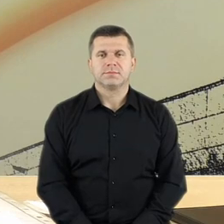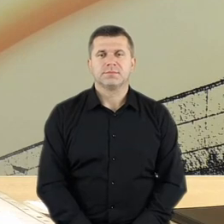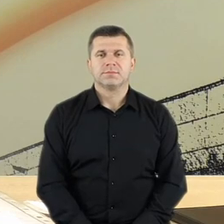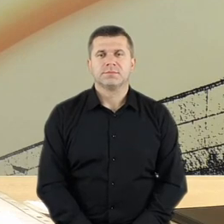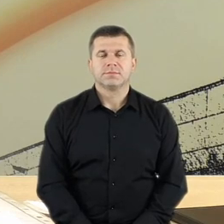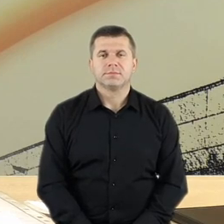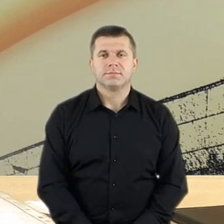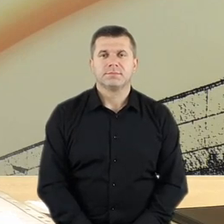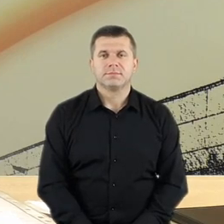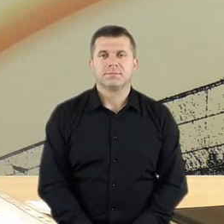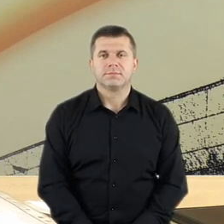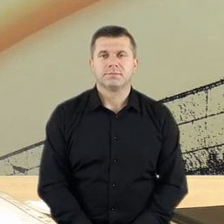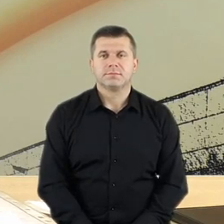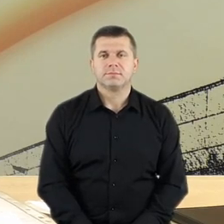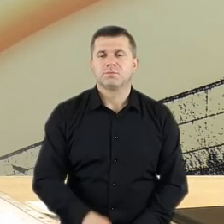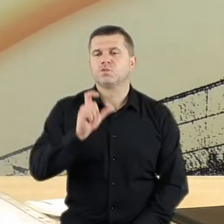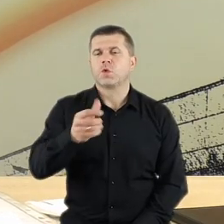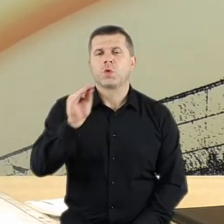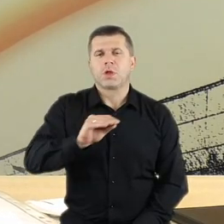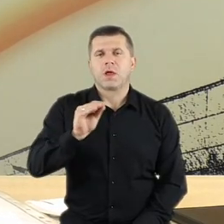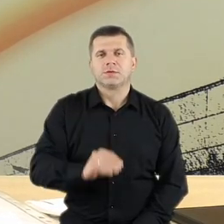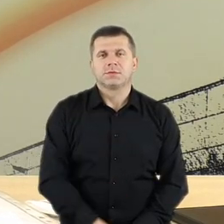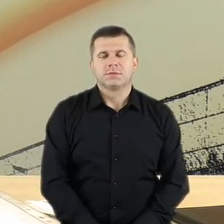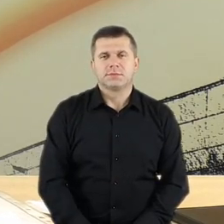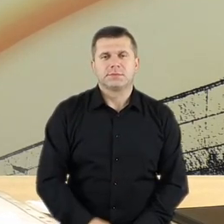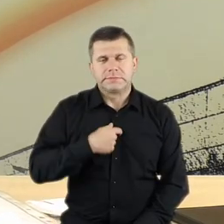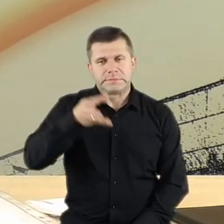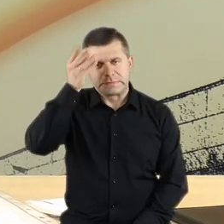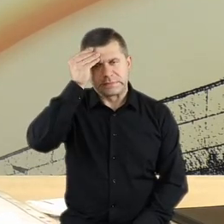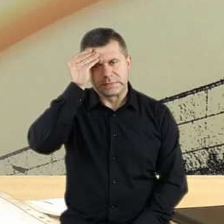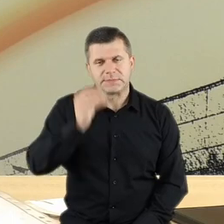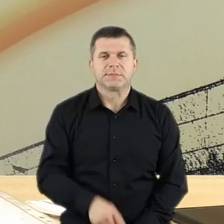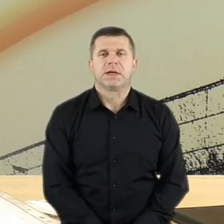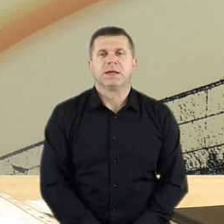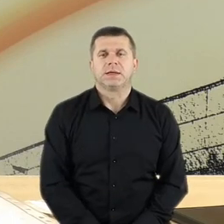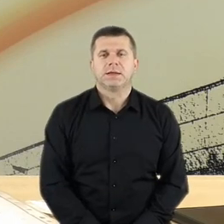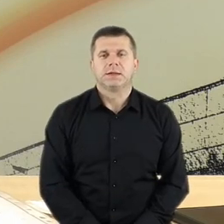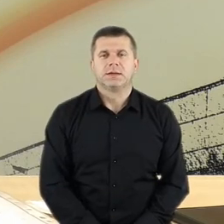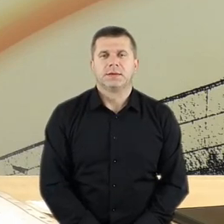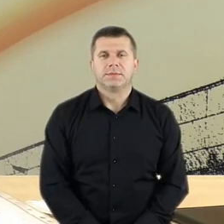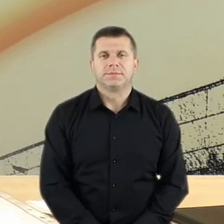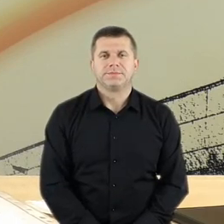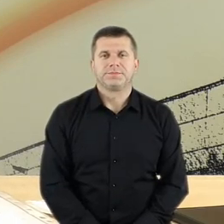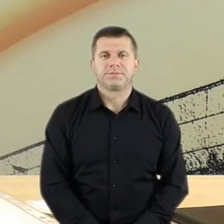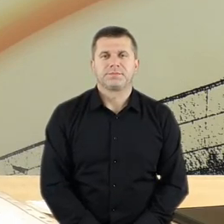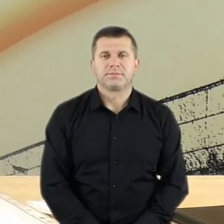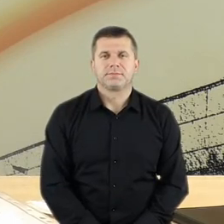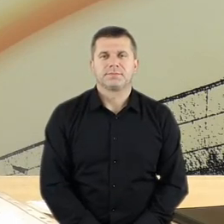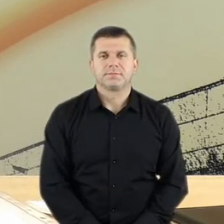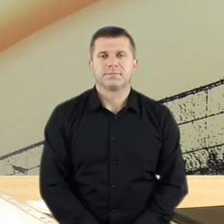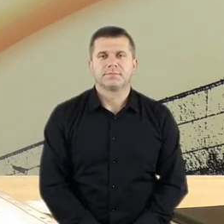No i co tam jeszcze zaproszenie Bo się wyrwałam no więc